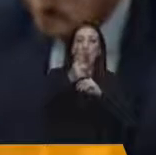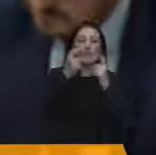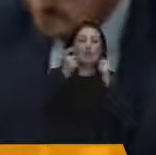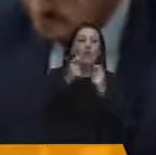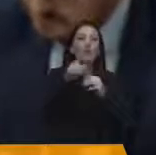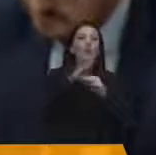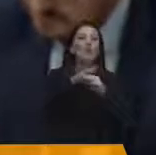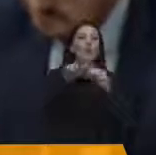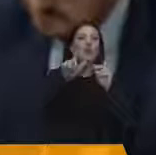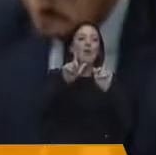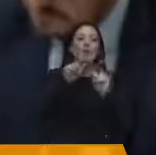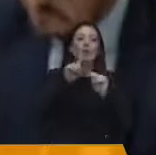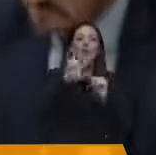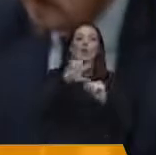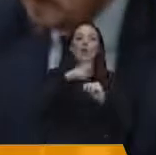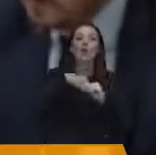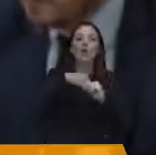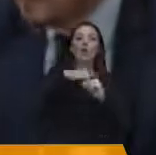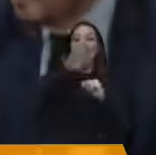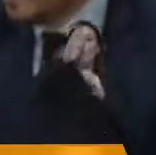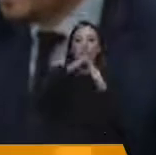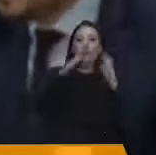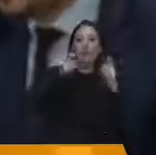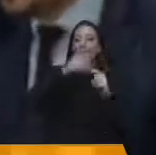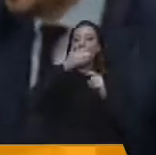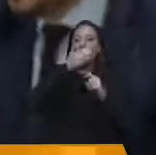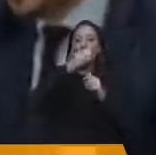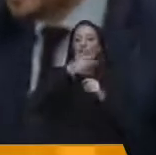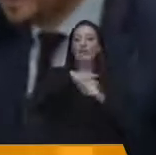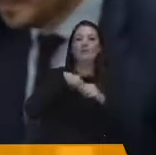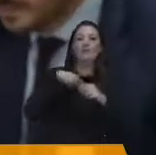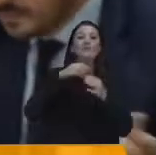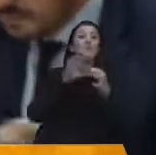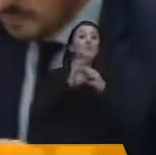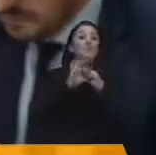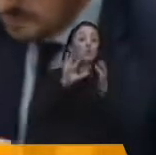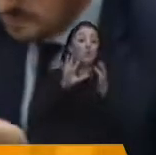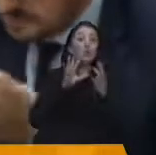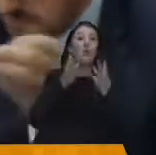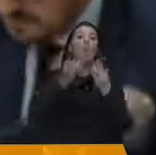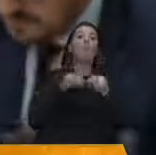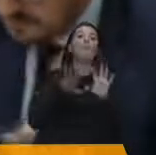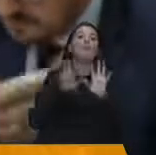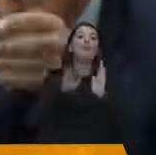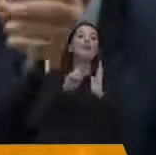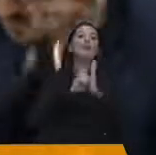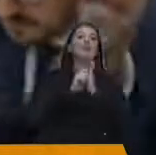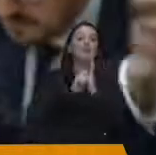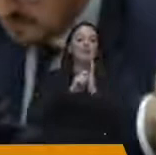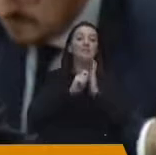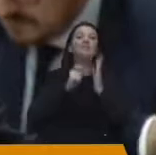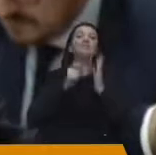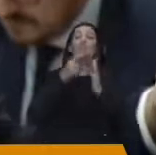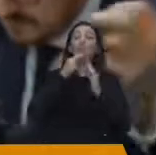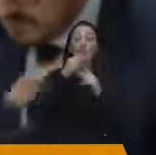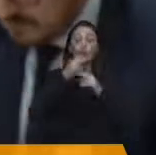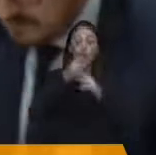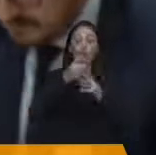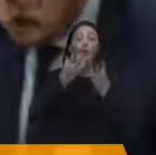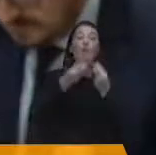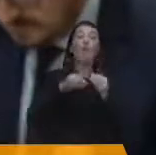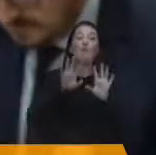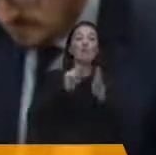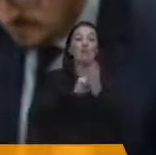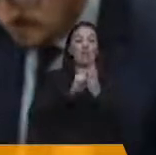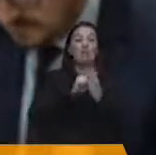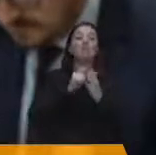Oranın mülkiyet sahibi İstanbul Büyükşehir Belediyesi. Çözüm dedik. Olmadı. Yazılı olarak da yazdık. Cevaplar